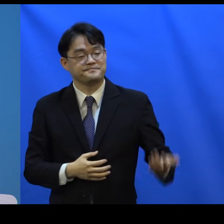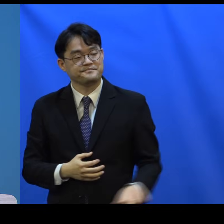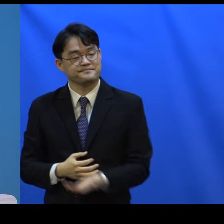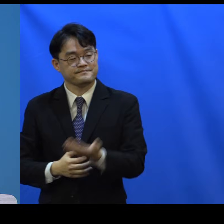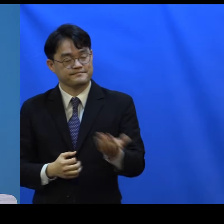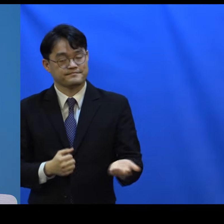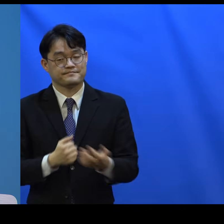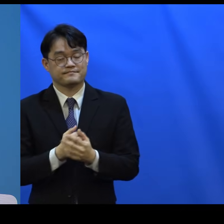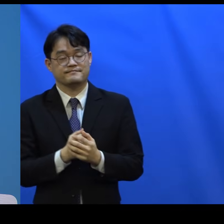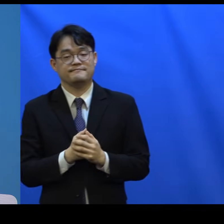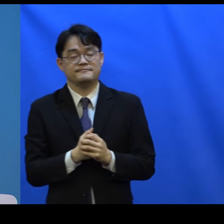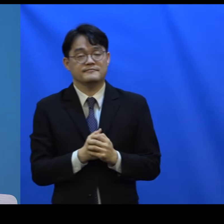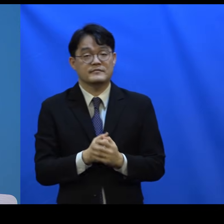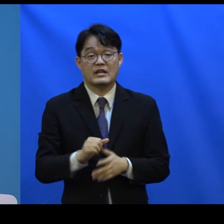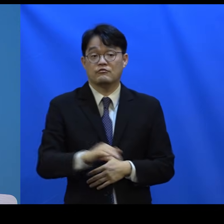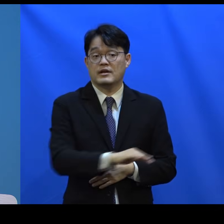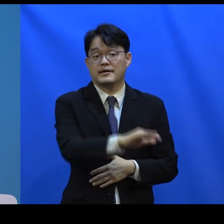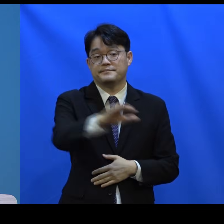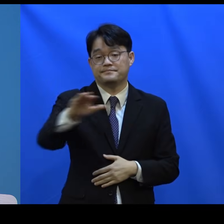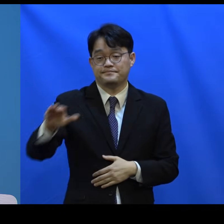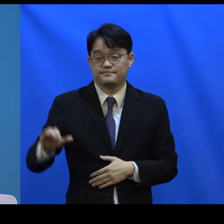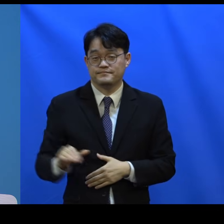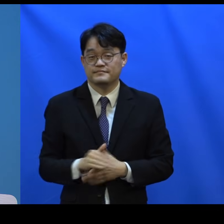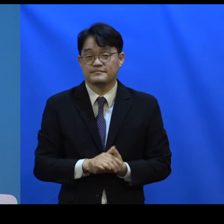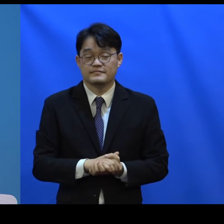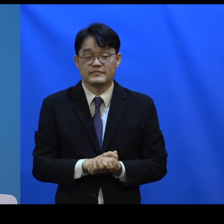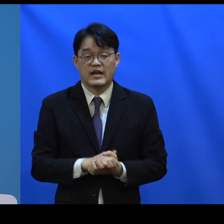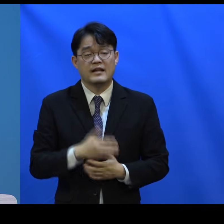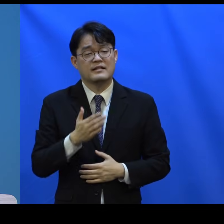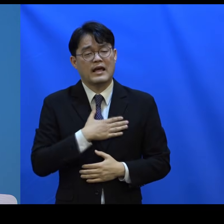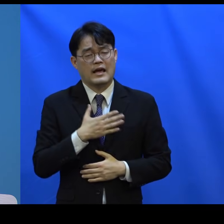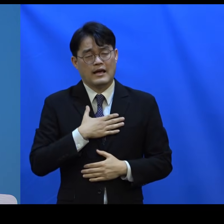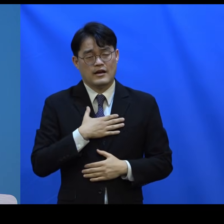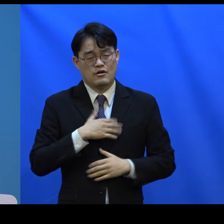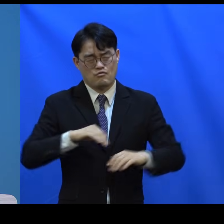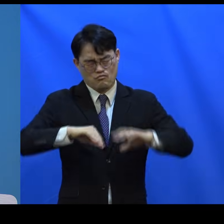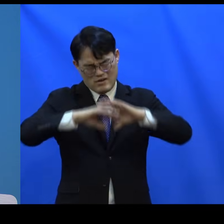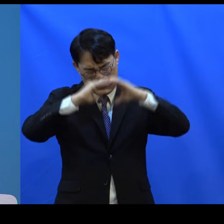여러분, 우리가 이게 가능할까요? 불가능해요.